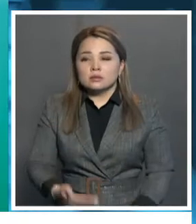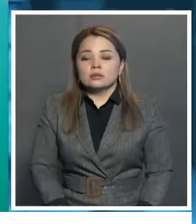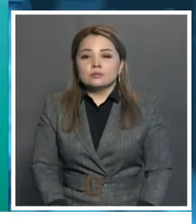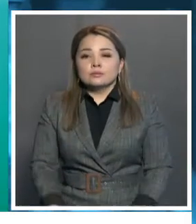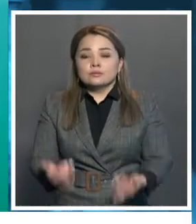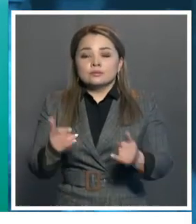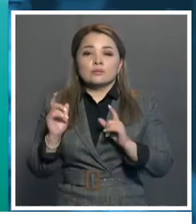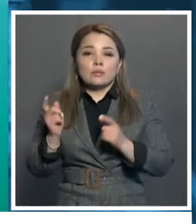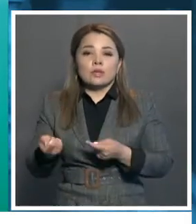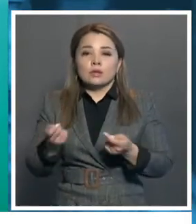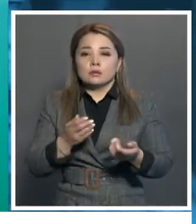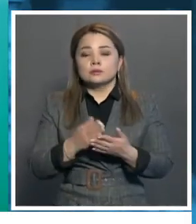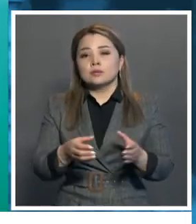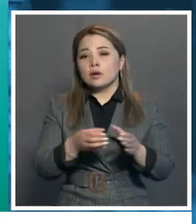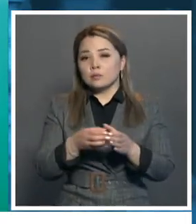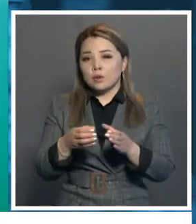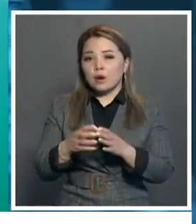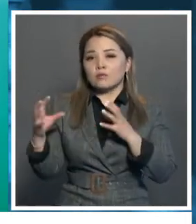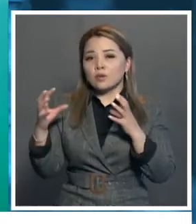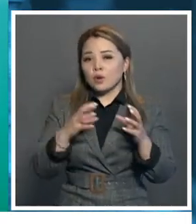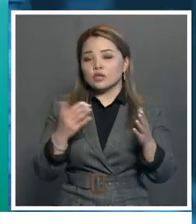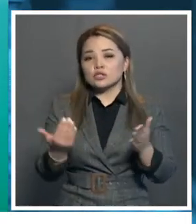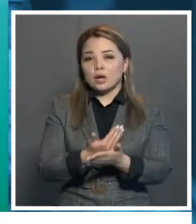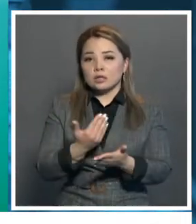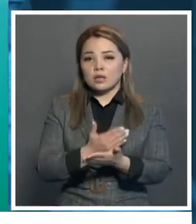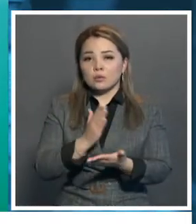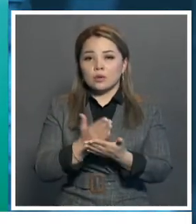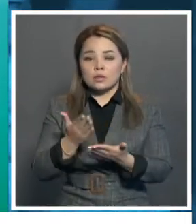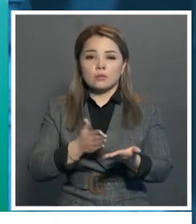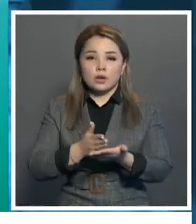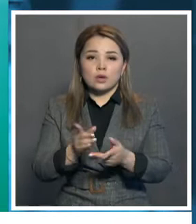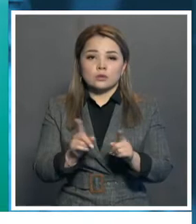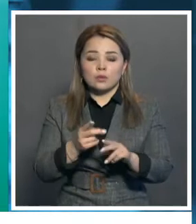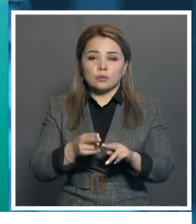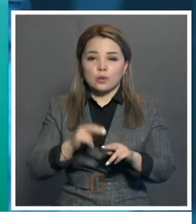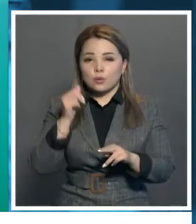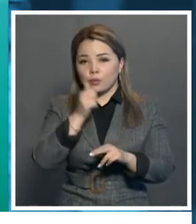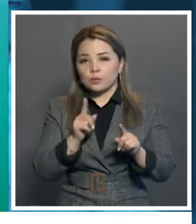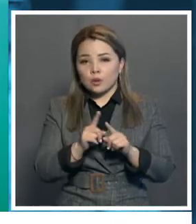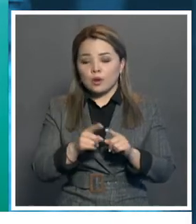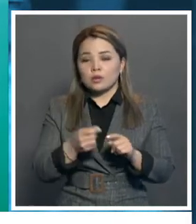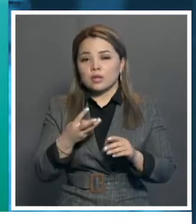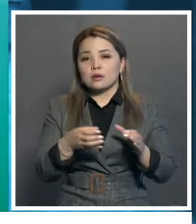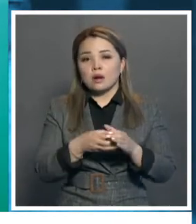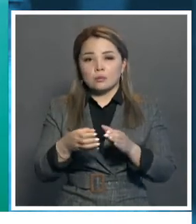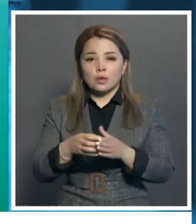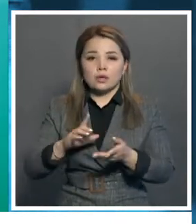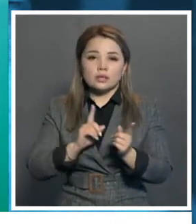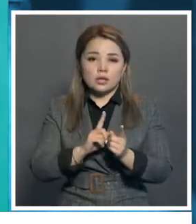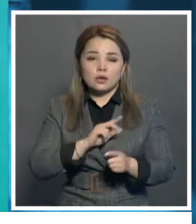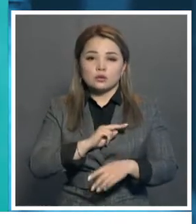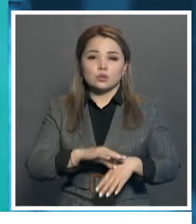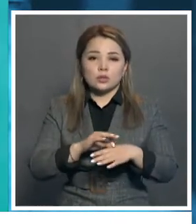Тасымалдаушы компанияларының жаңағы автобустарын жаңарту. Бұл бағытта біз былтырғы жылдан бері қарай бірнеше компаниялармен кездесіп келіссөздер